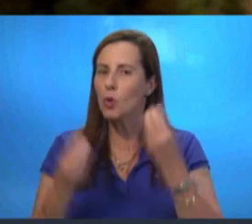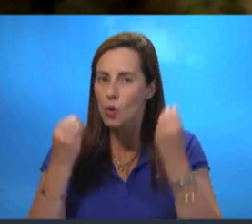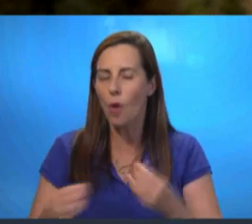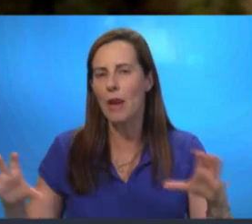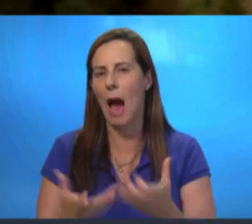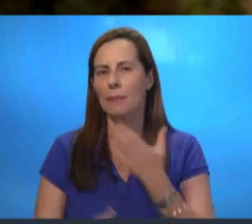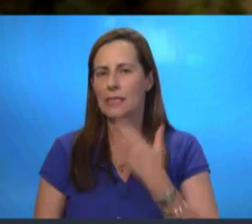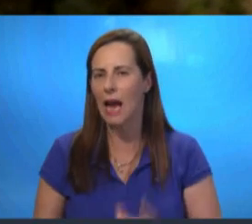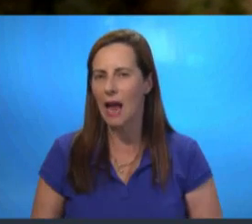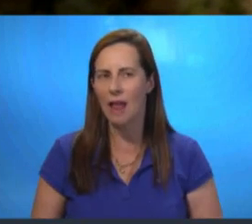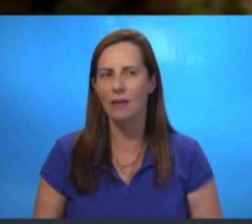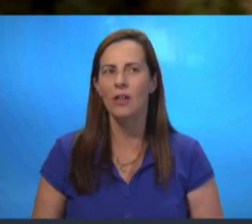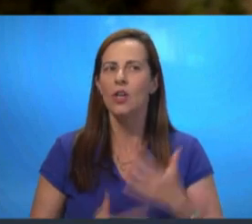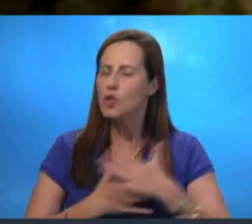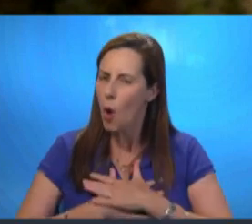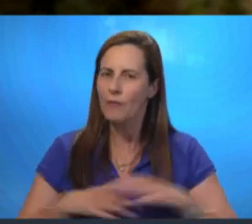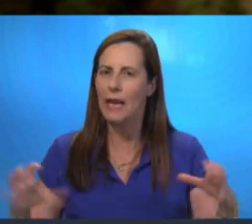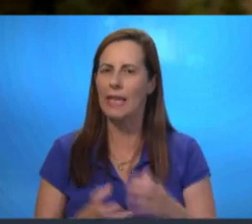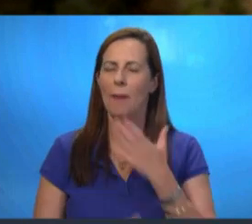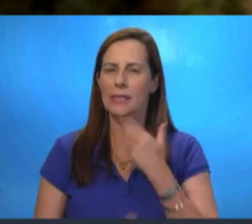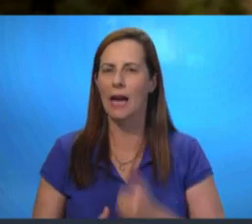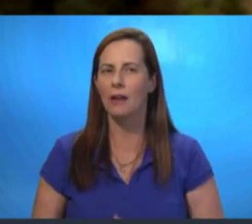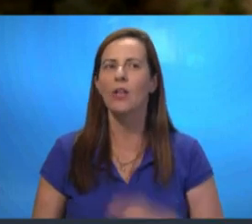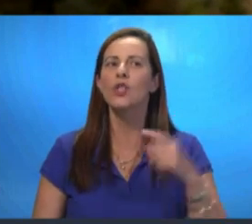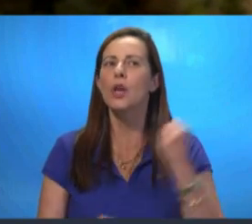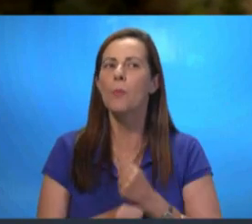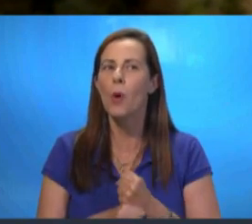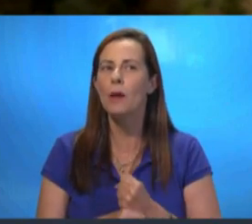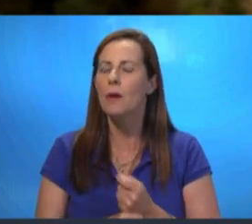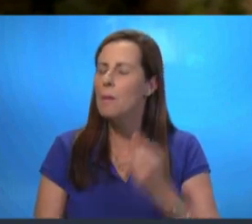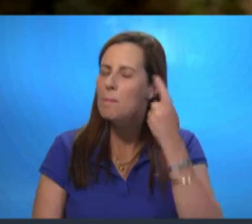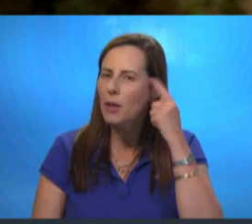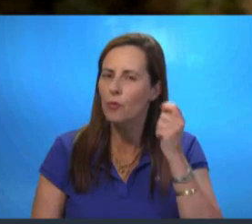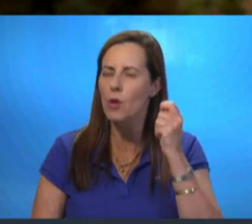ישראל, שהיא אוהבת את עם ישראל, שהיא פועלת בתבונה